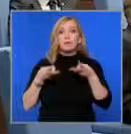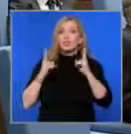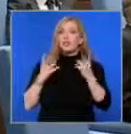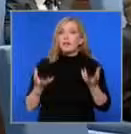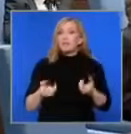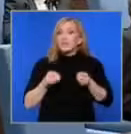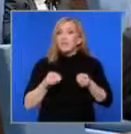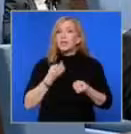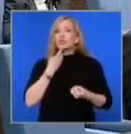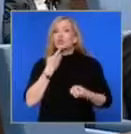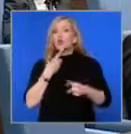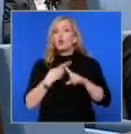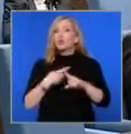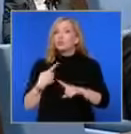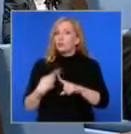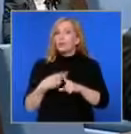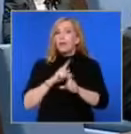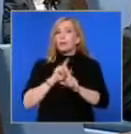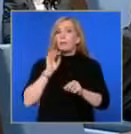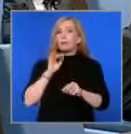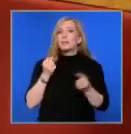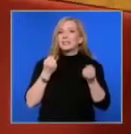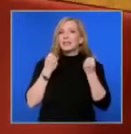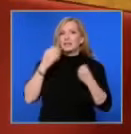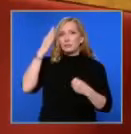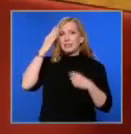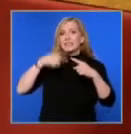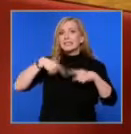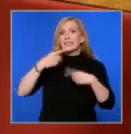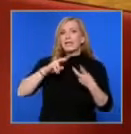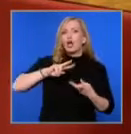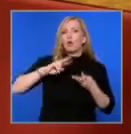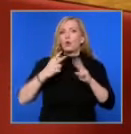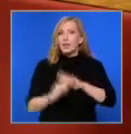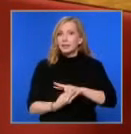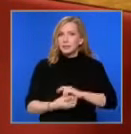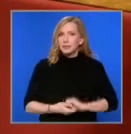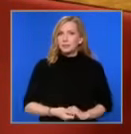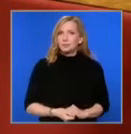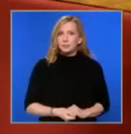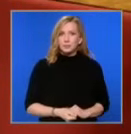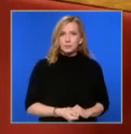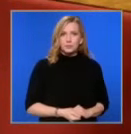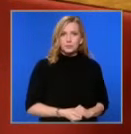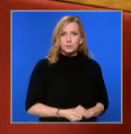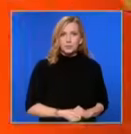решения се взеха и защо Христо Хинков няма да бъде здравен министър след ротацията?